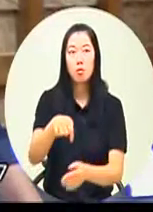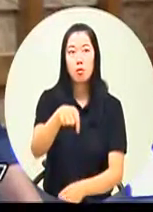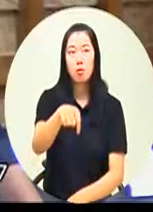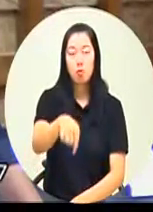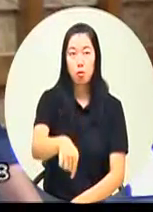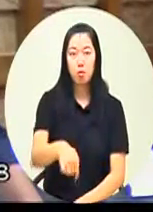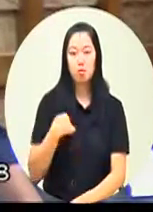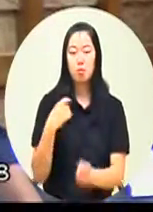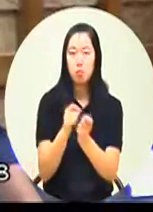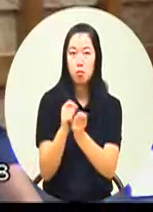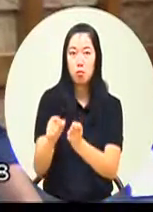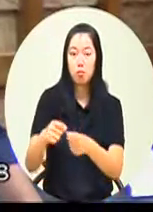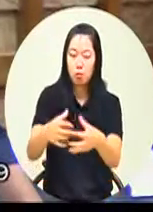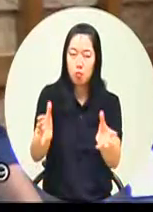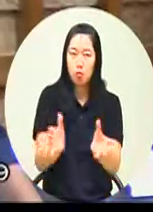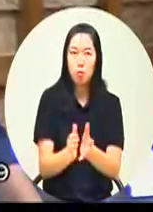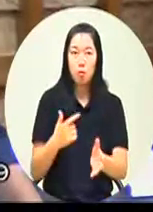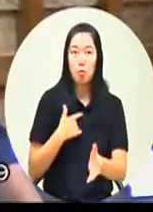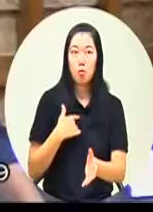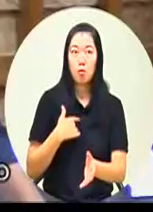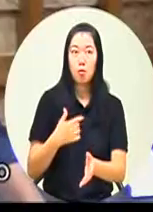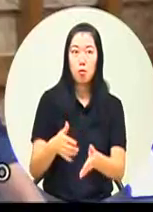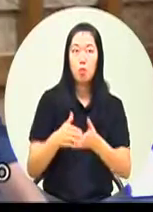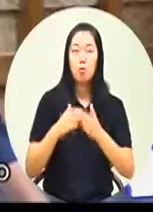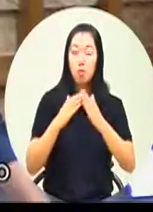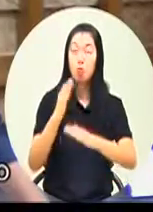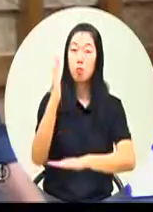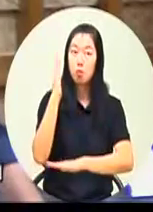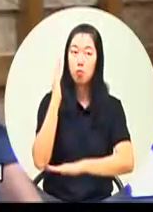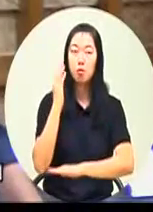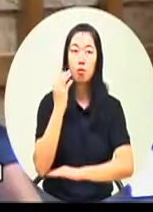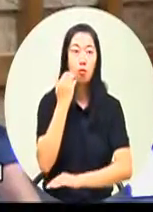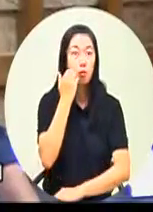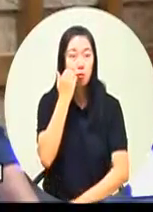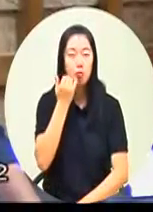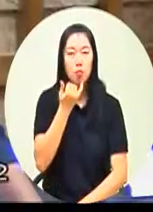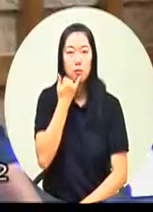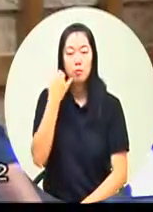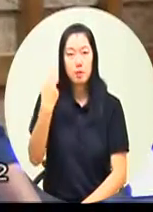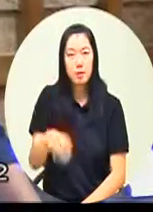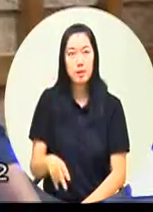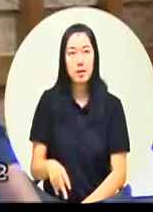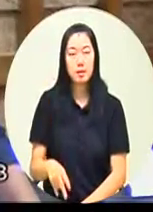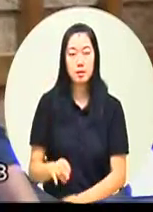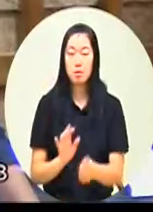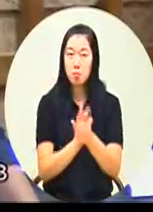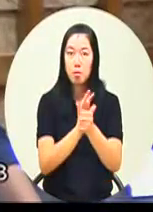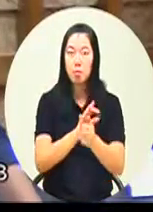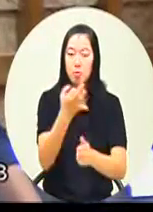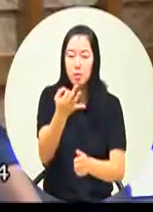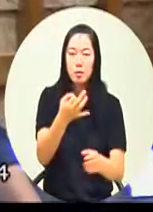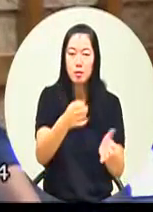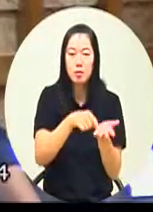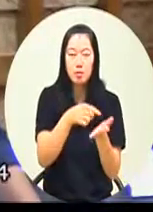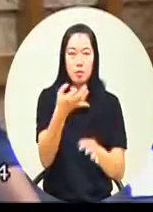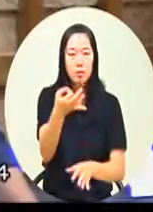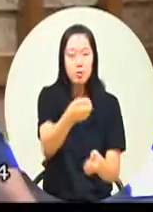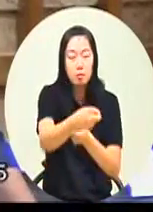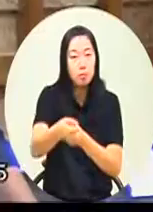们的团队的一个经营，我们市政府这边如何能开辟这个财源。那我像刚刚提